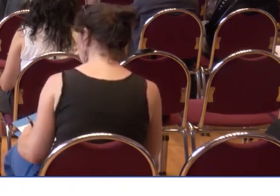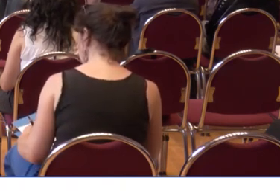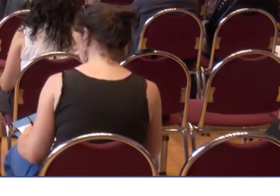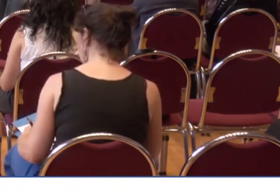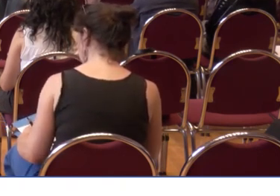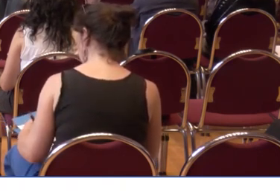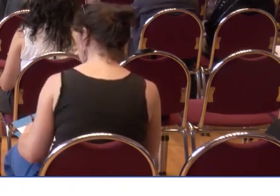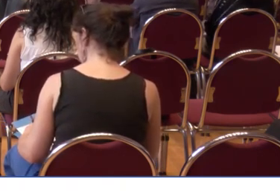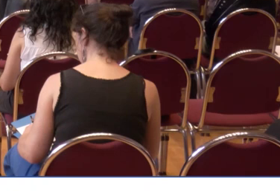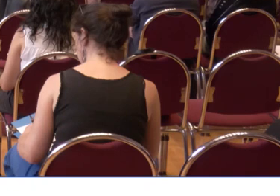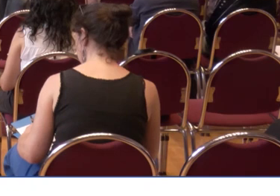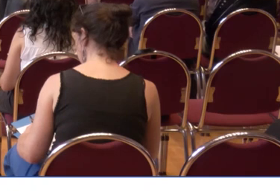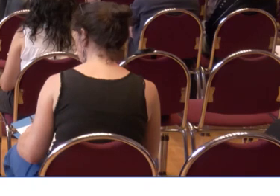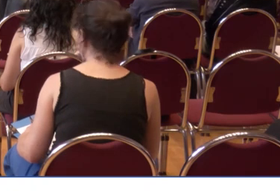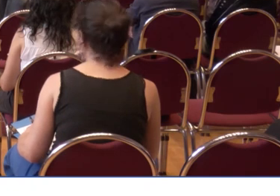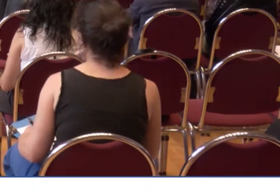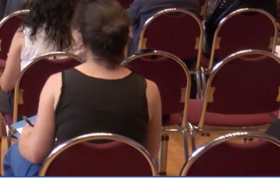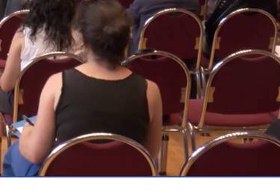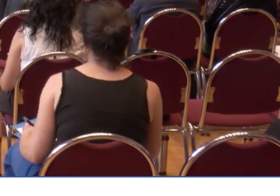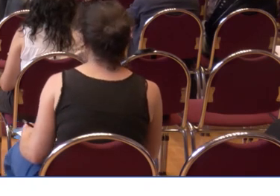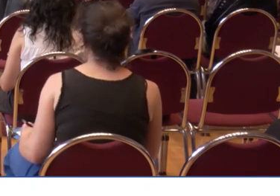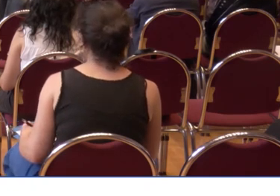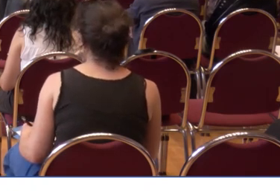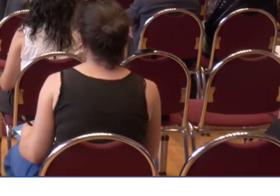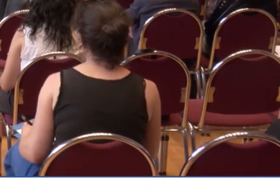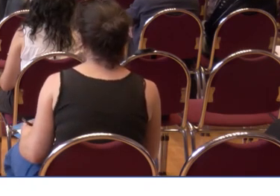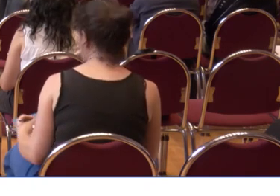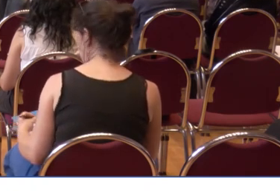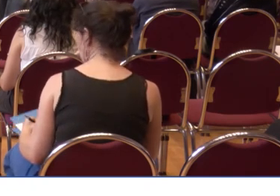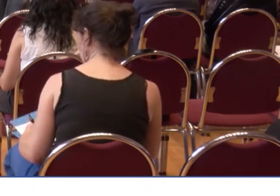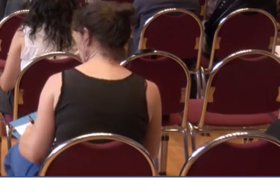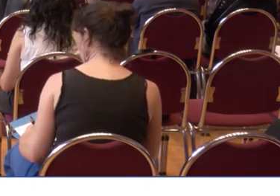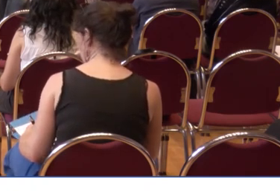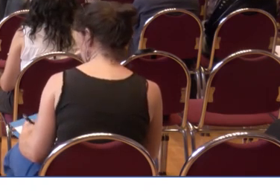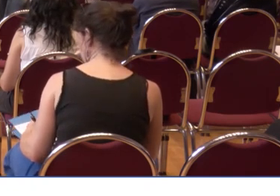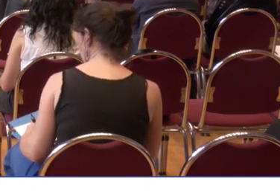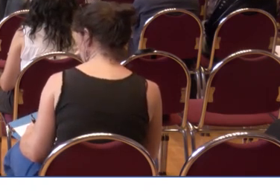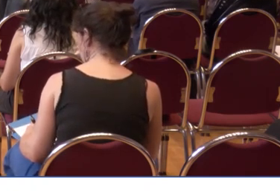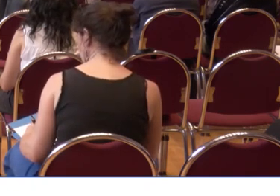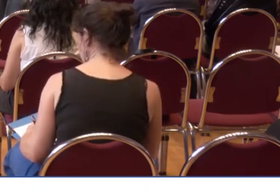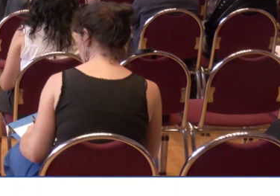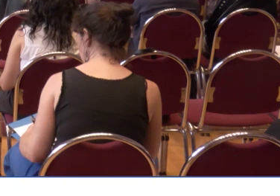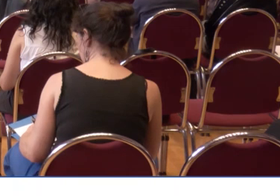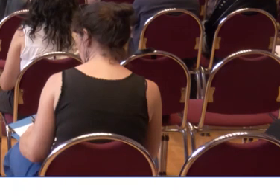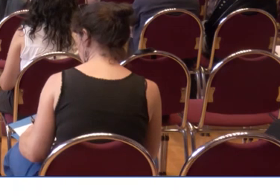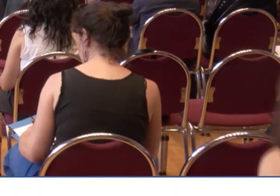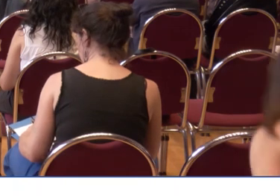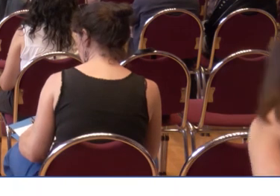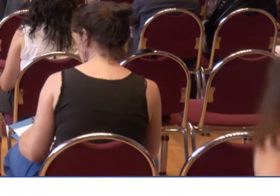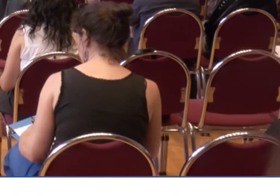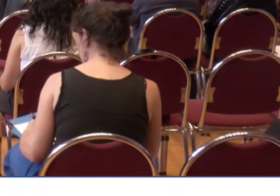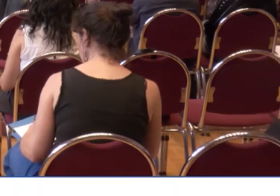wo dann drin steht ja wie viel Stunden pro Monat der KSV übernimmt und bei Leistungen der